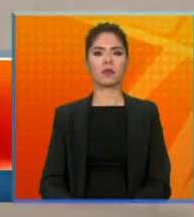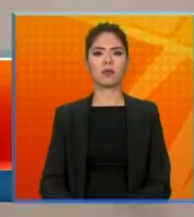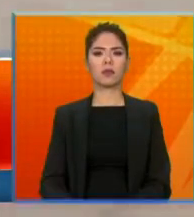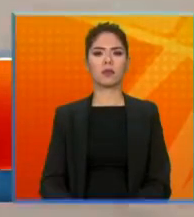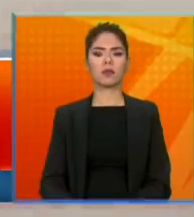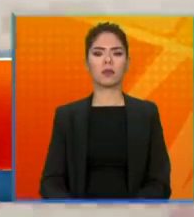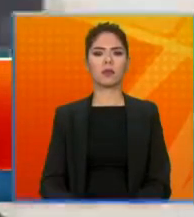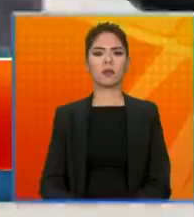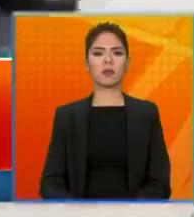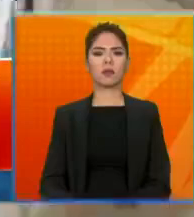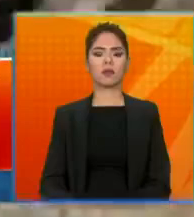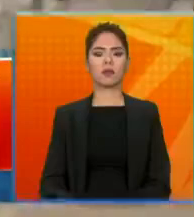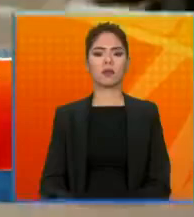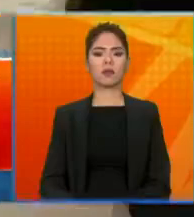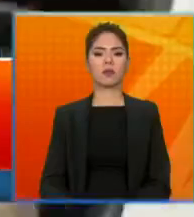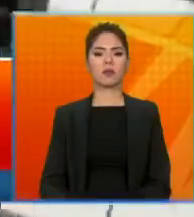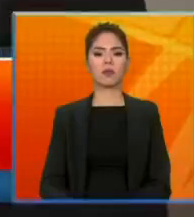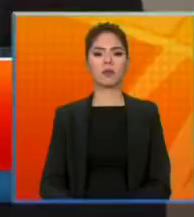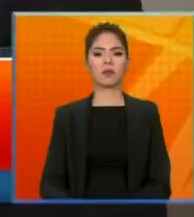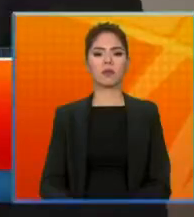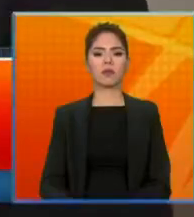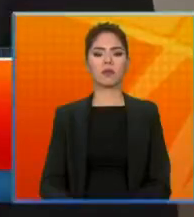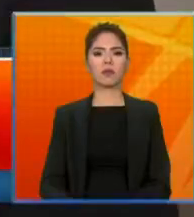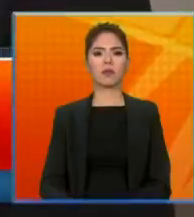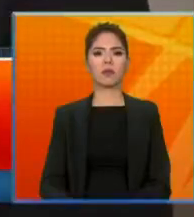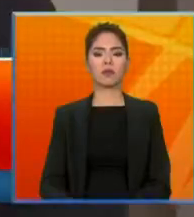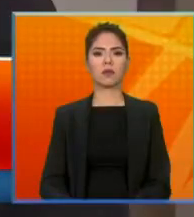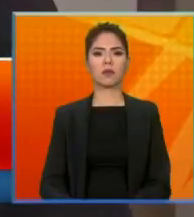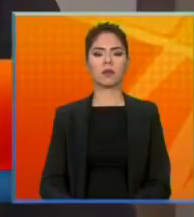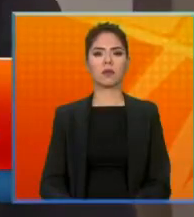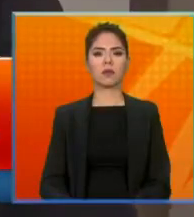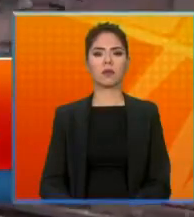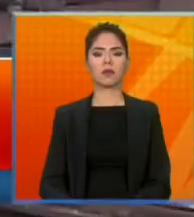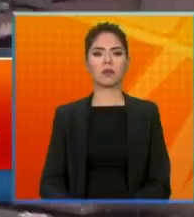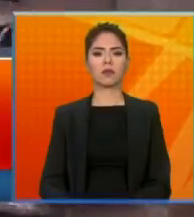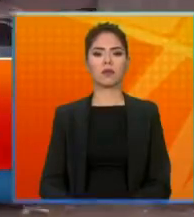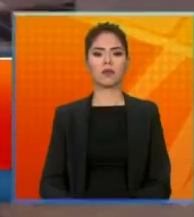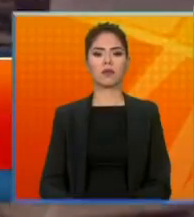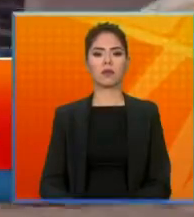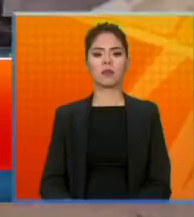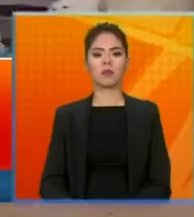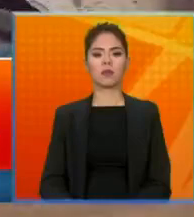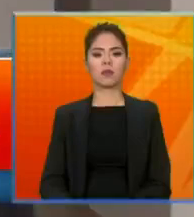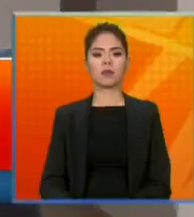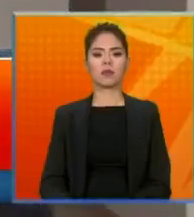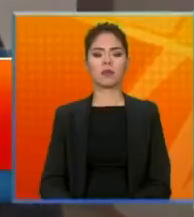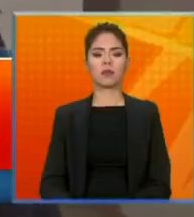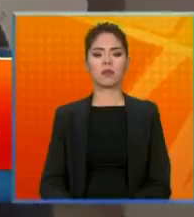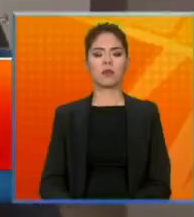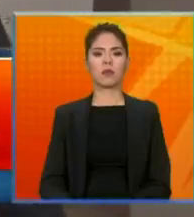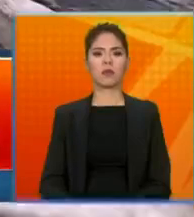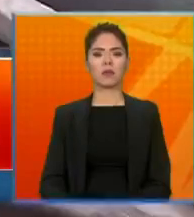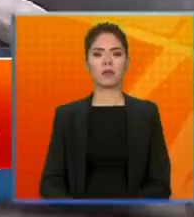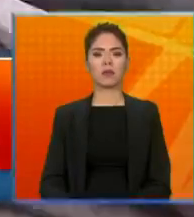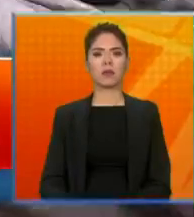onunla. Şahsi olarak ne kadarınız gitti? 230 bin civarında. 125 bin lira. Hiçbir senetimiz falan da yok yani. Sadece